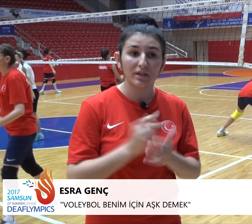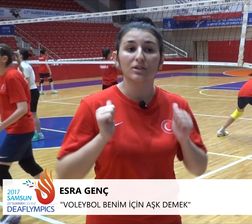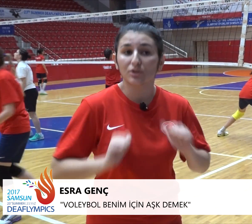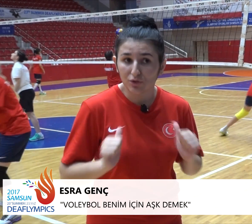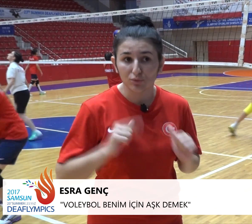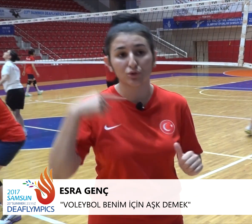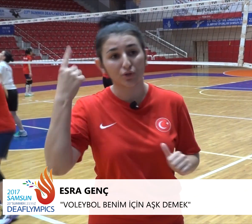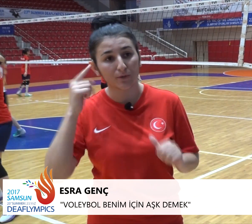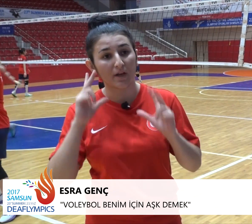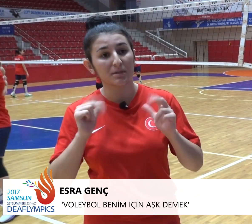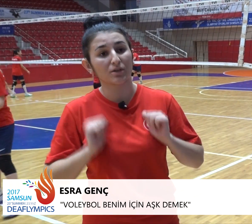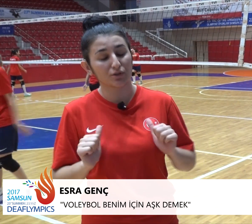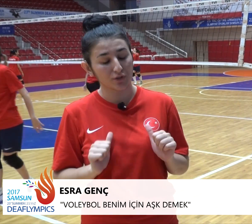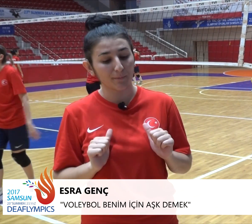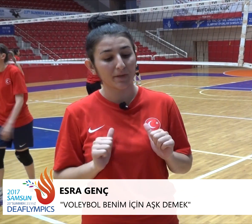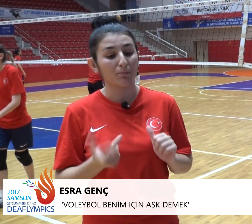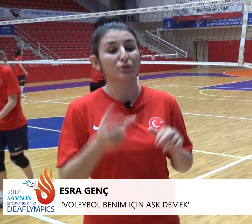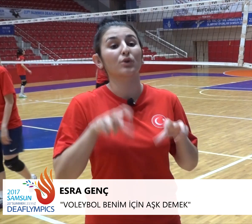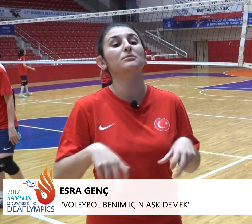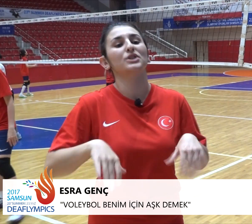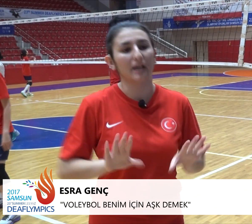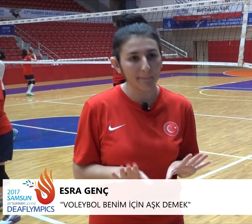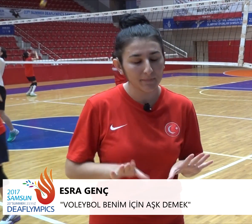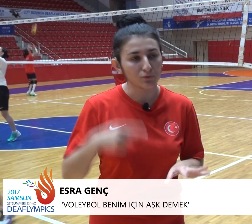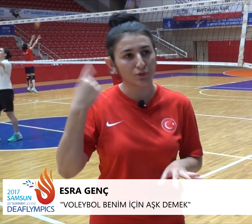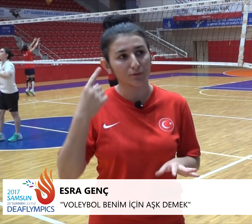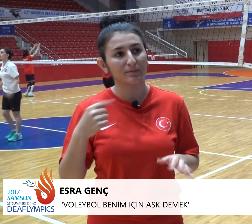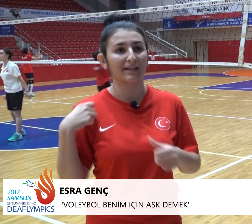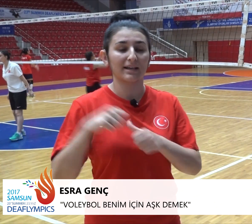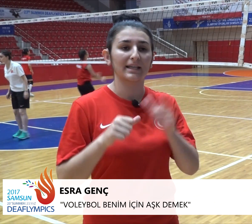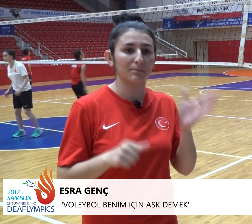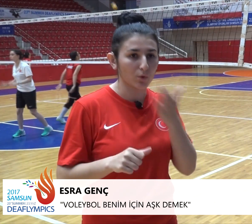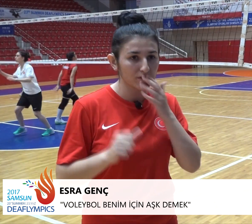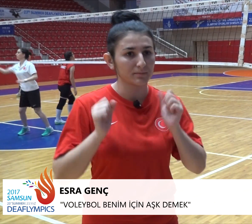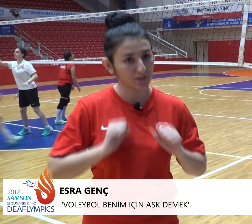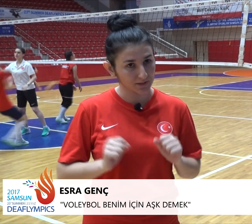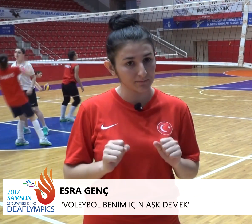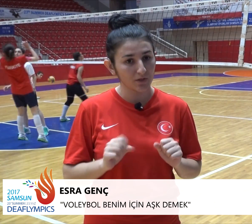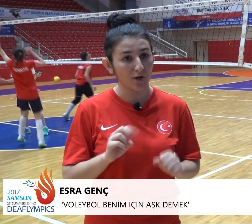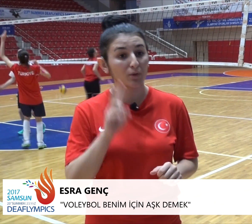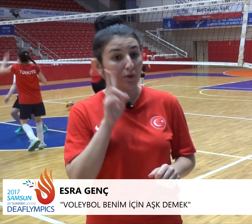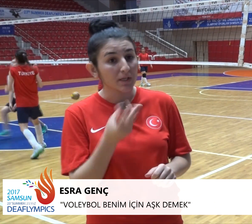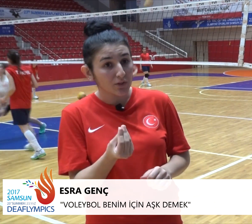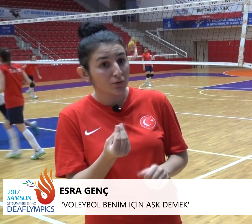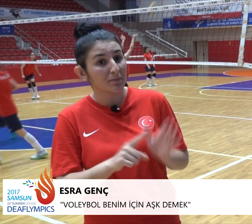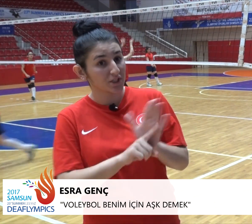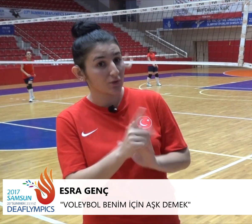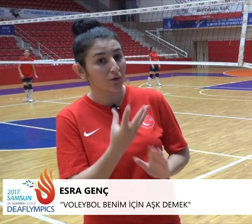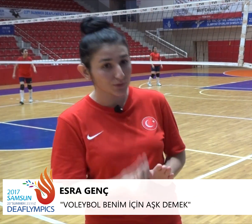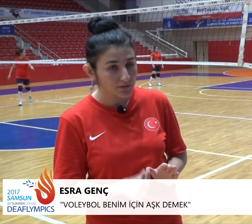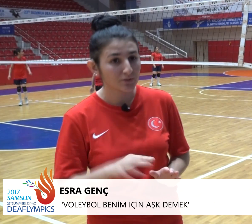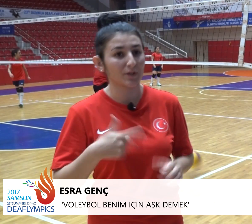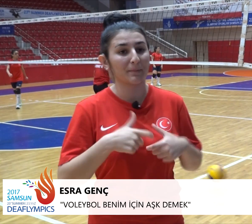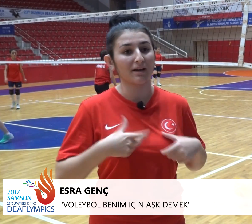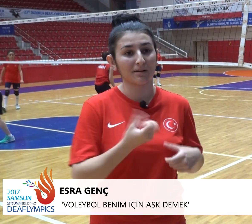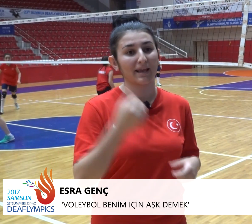sürekli hep çalıştım. Hiç boş oturmadım. Sonrasında hocalarım benim başarılı olduğumu gördüler.